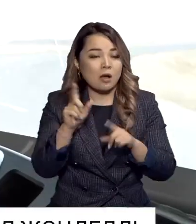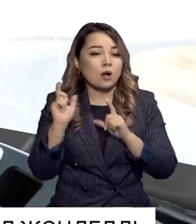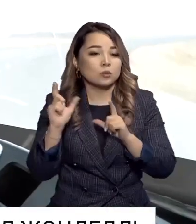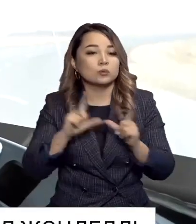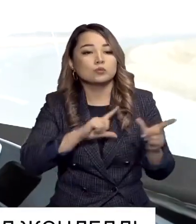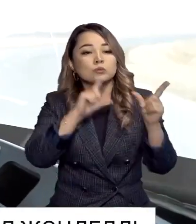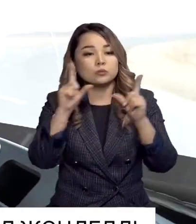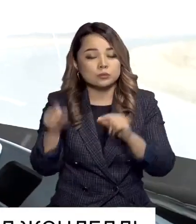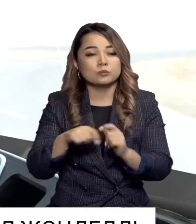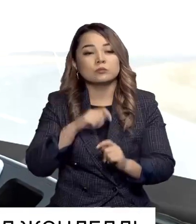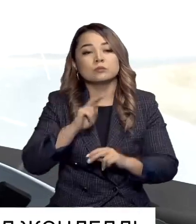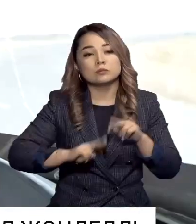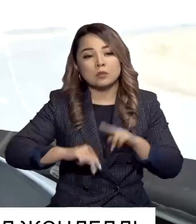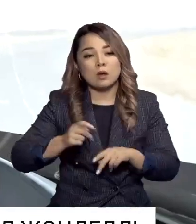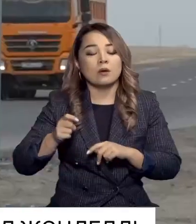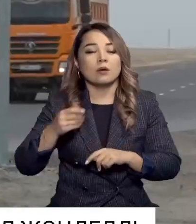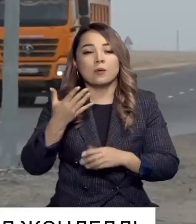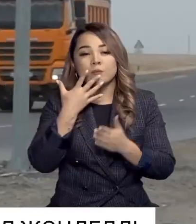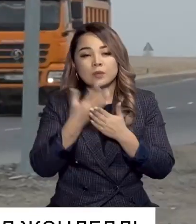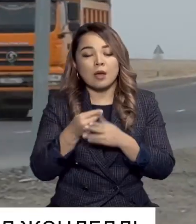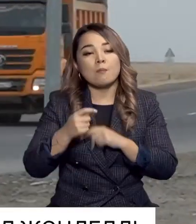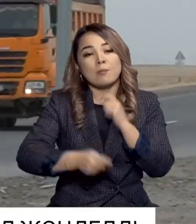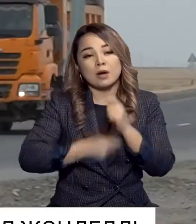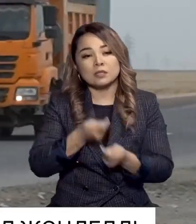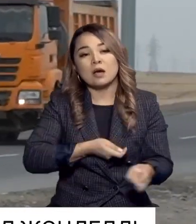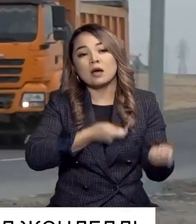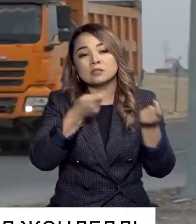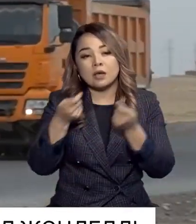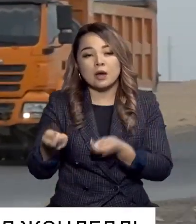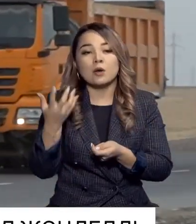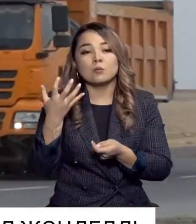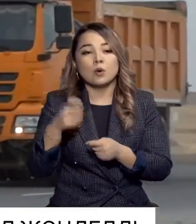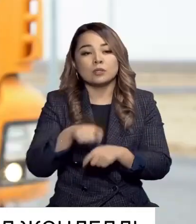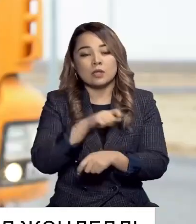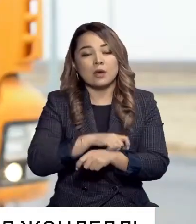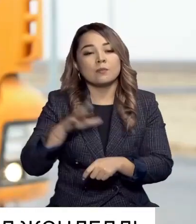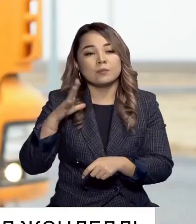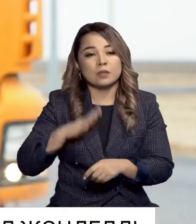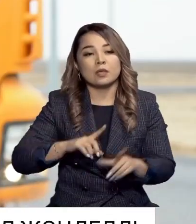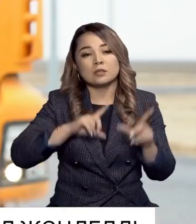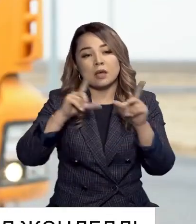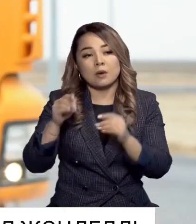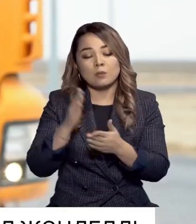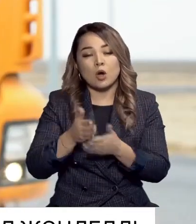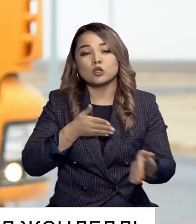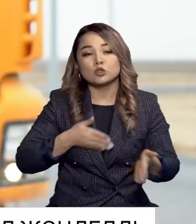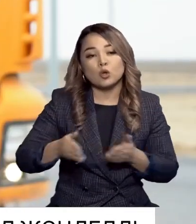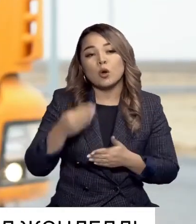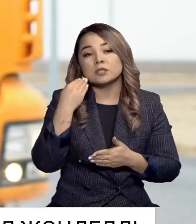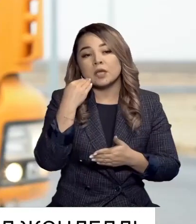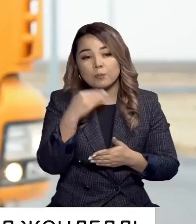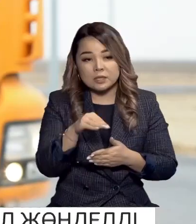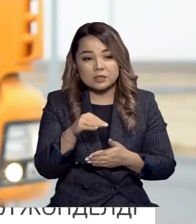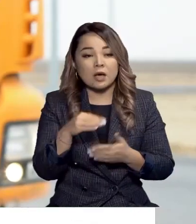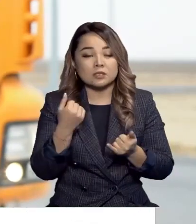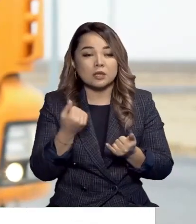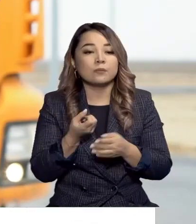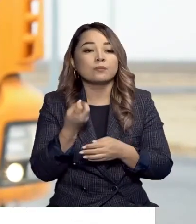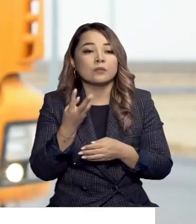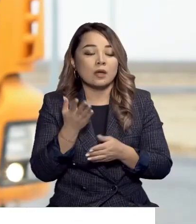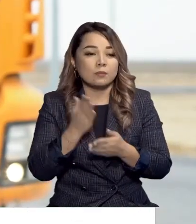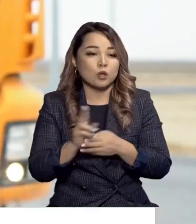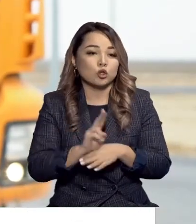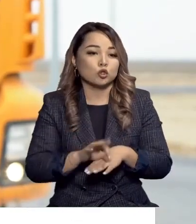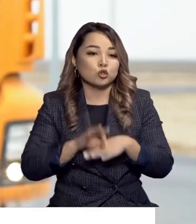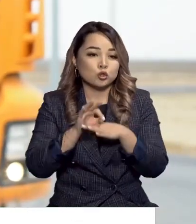карьерлерден құрылыс материалдарын тасиды. Күнделікті 400-500 шақырым жол жүруіне тура келеді. Деген жолдың сапасы енді біраз